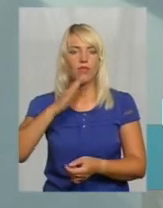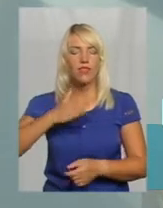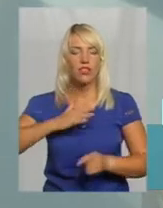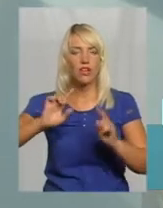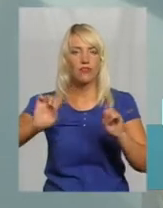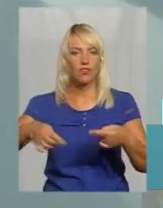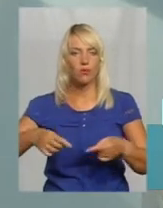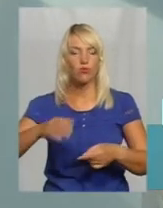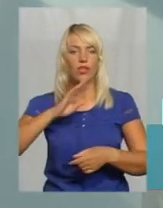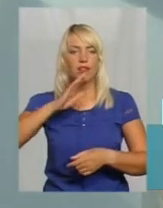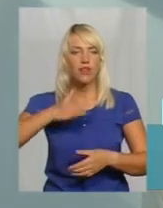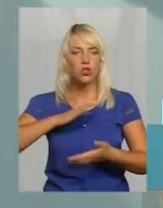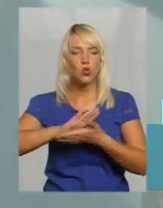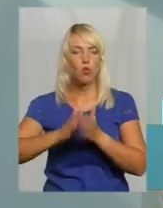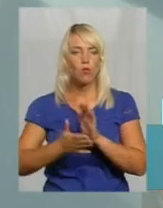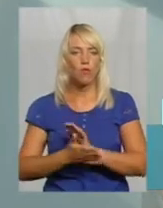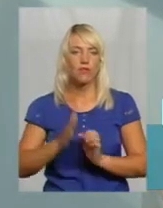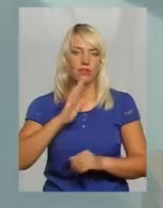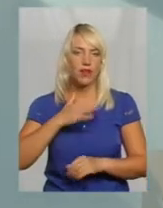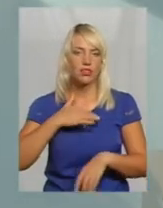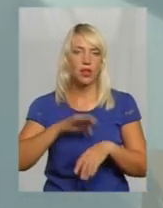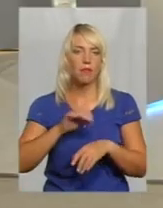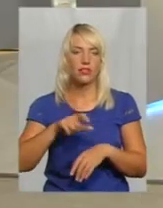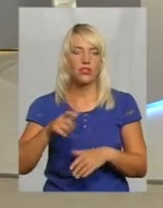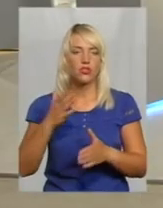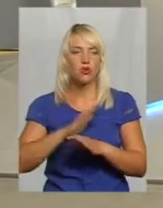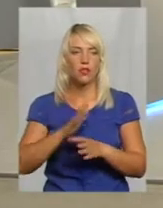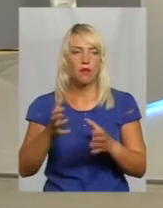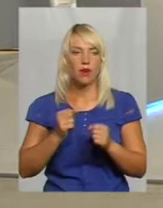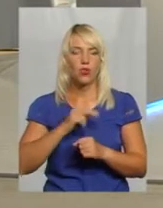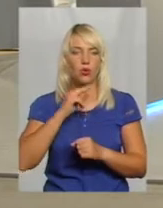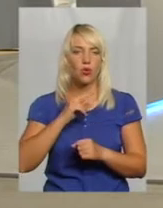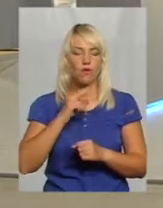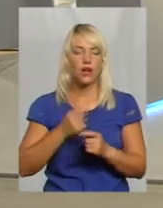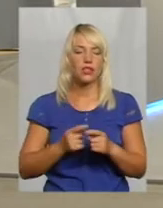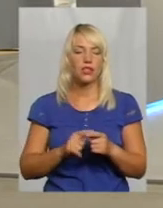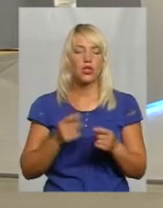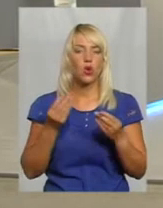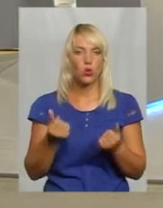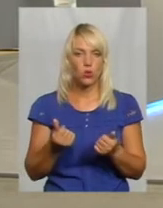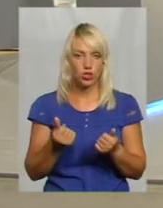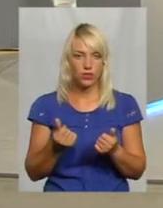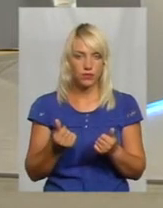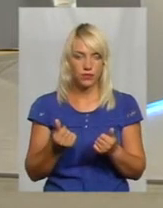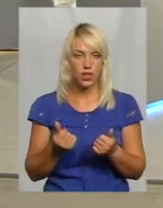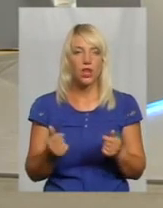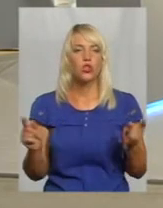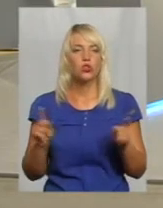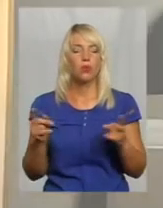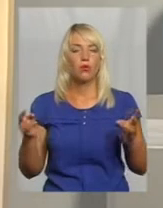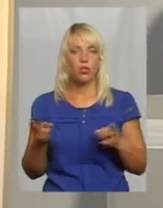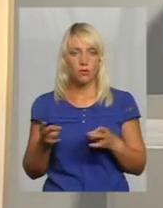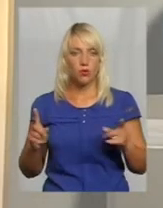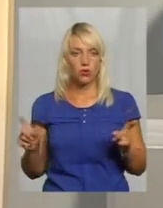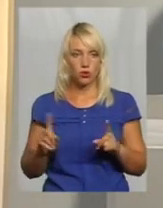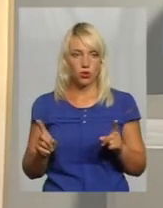до наших умов, до наших пацієнтів. Якщо не брати до уваги гроші, до яких ми зараз повернемося, от що потрібно, щоб